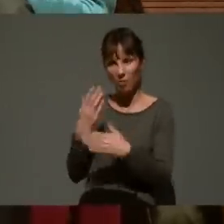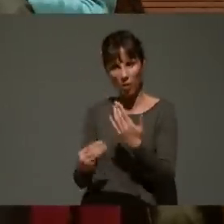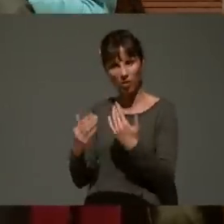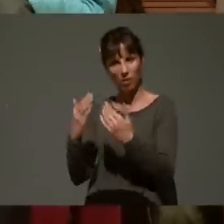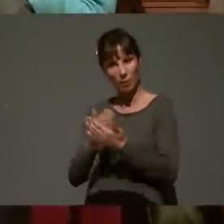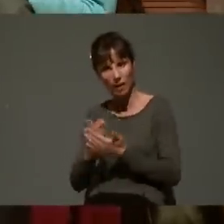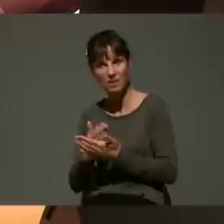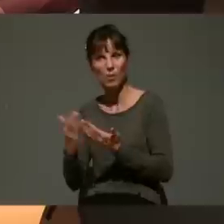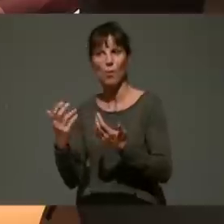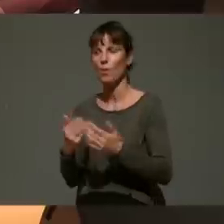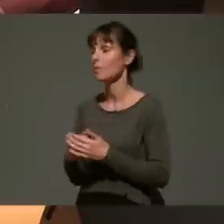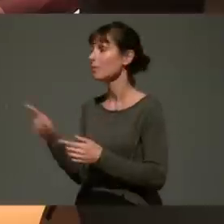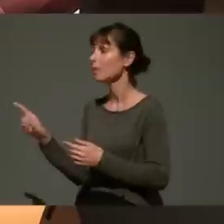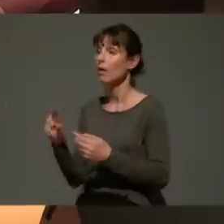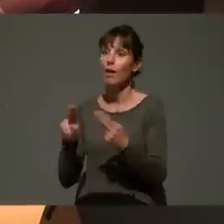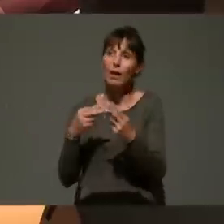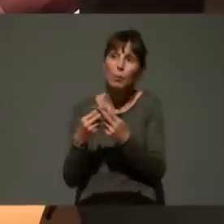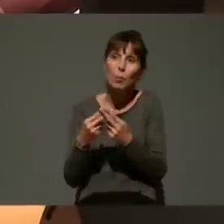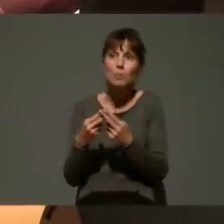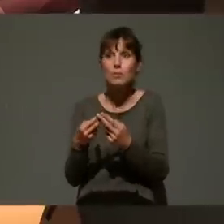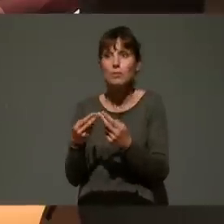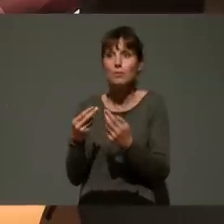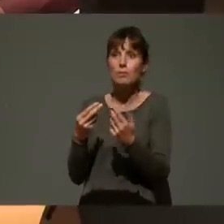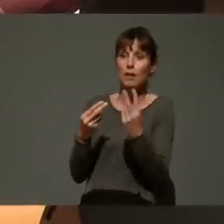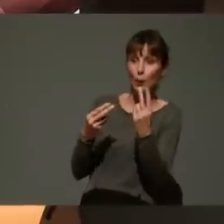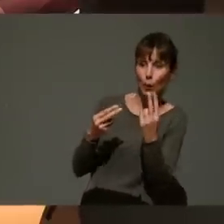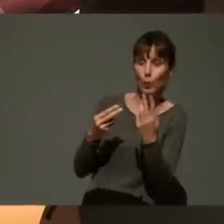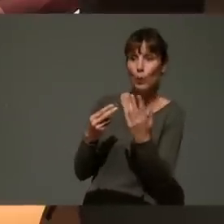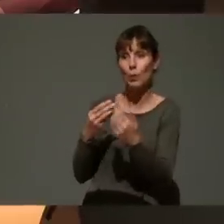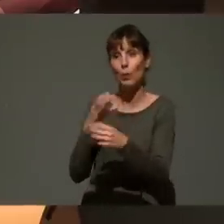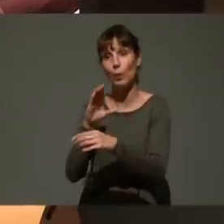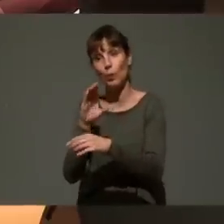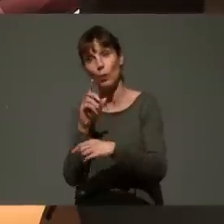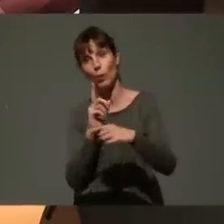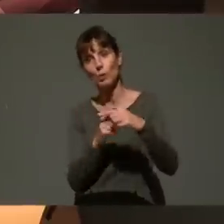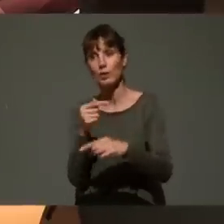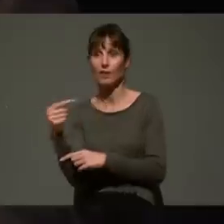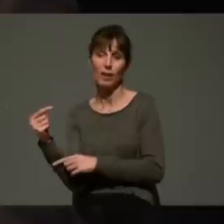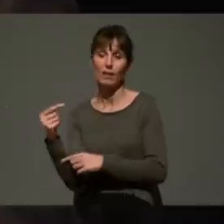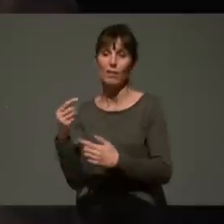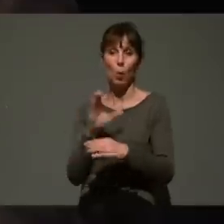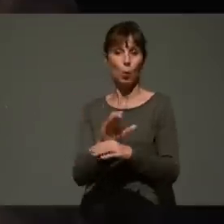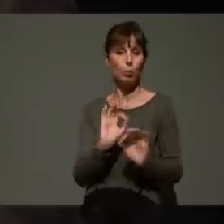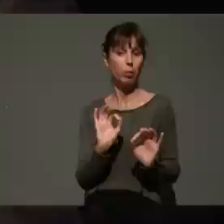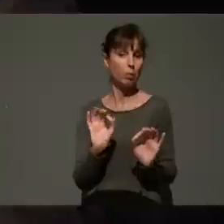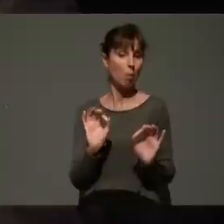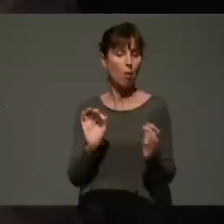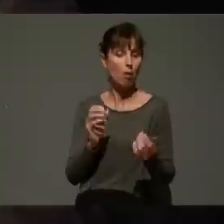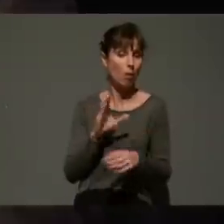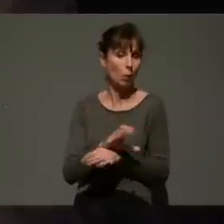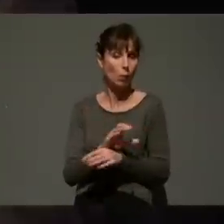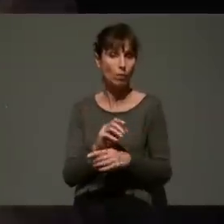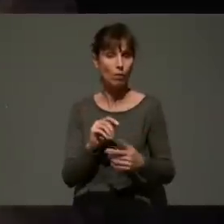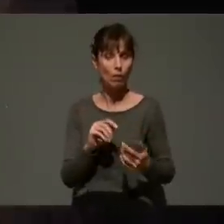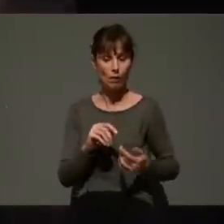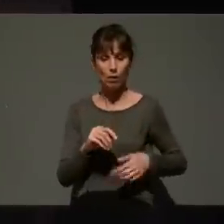Je pense que la réponse est double. Je suis pas du tout contre ces systèmes connectés. On voit